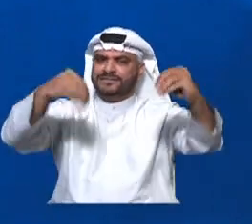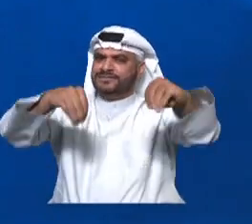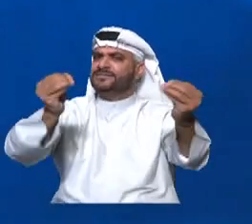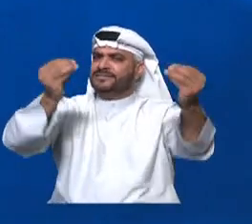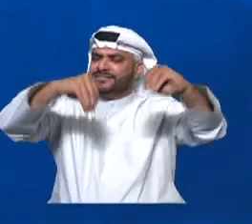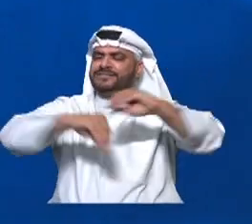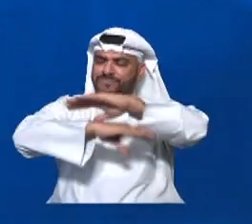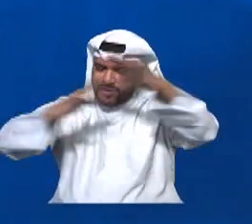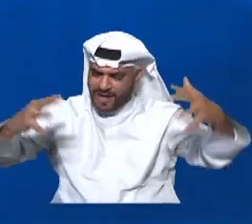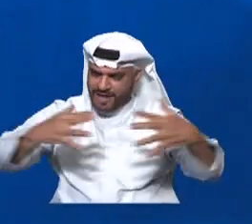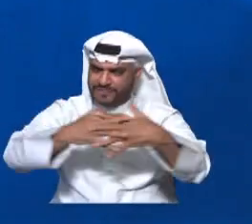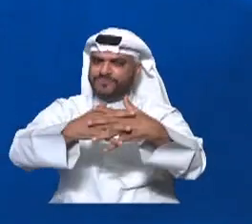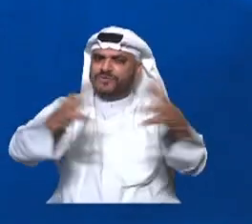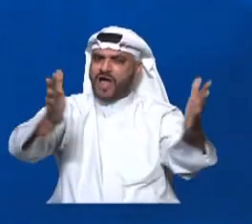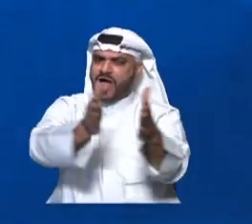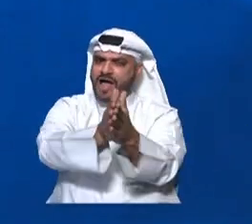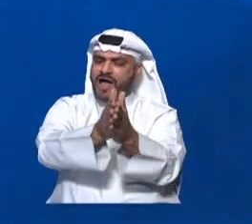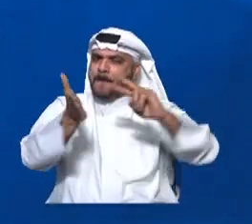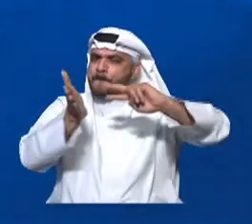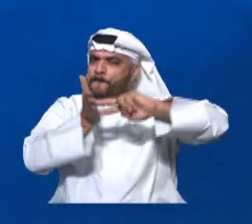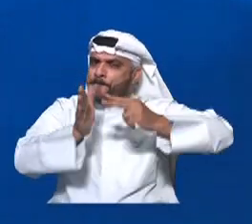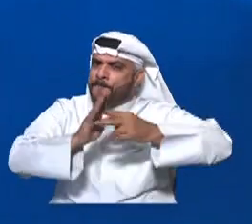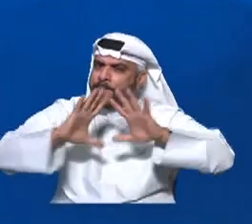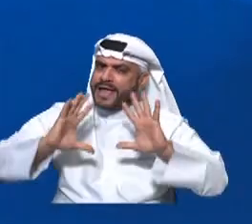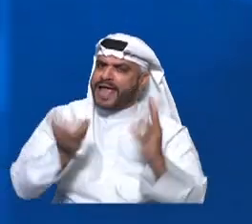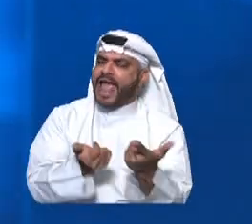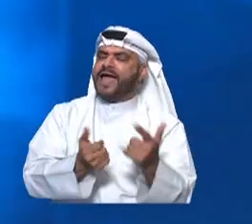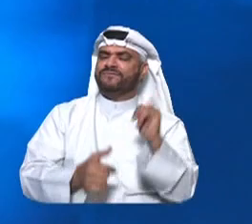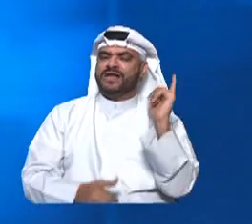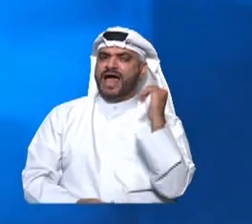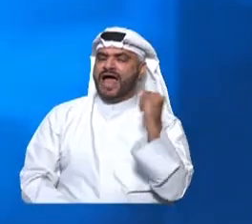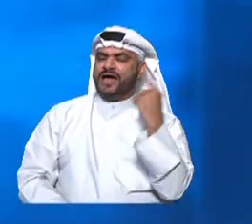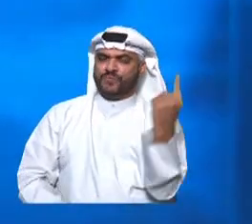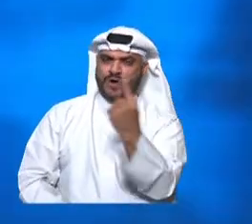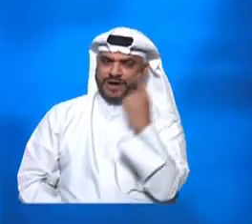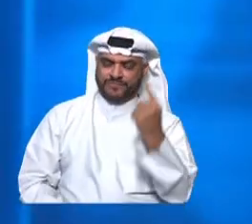كل الصعد، ومناقشة آخر التطورات على الساحتين الإقليمية والدولية.